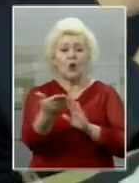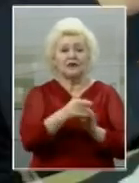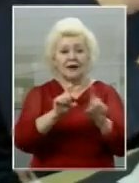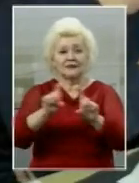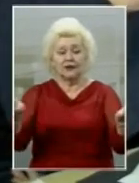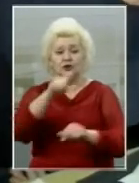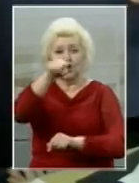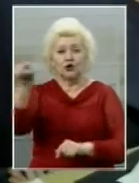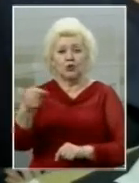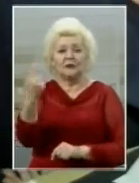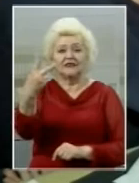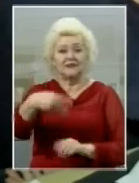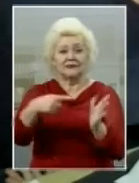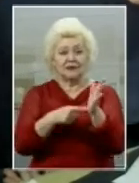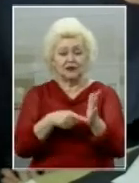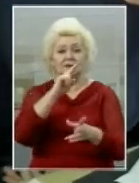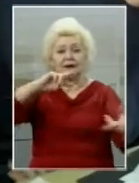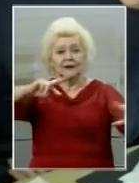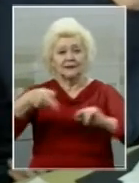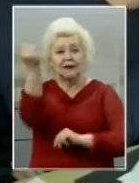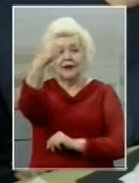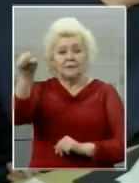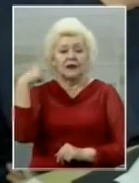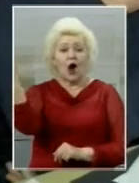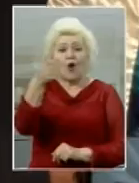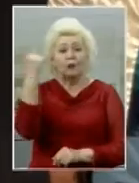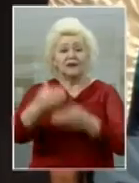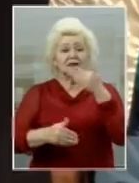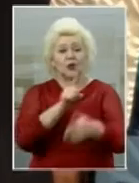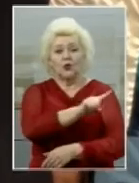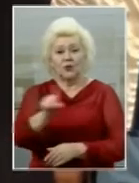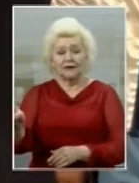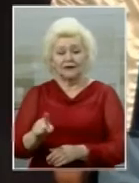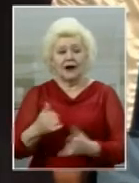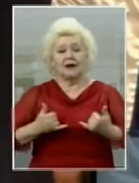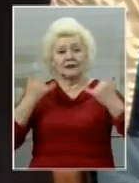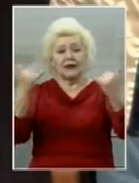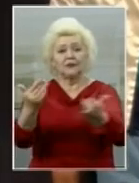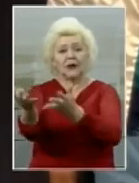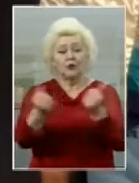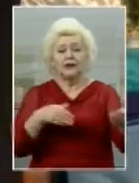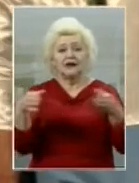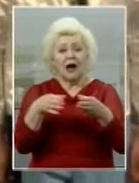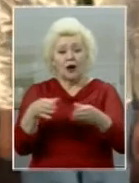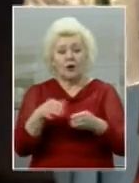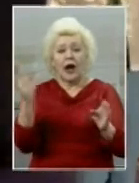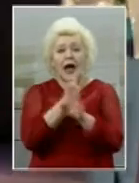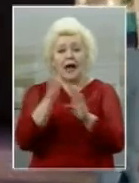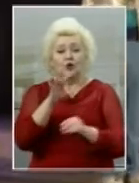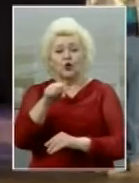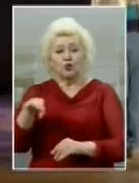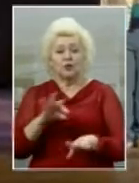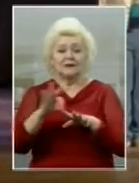школи номер 26, яка стала переможцем обласного етапу. Гран-прі отримала команда «Екотур»